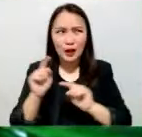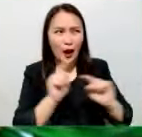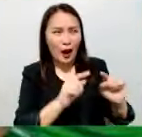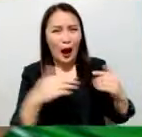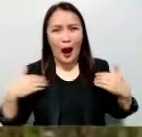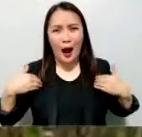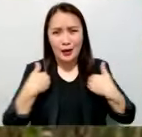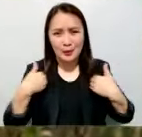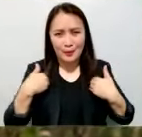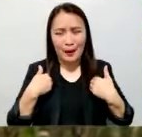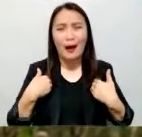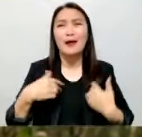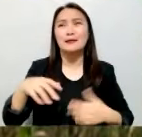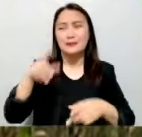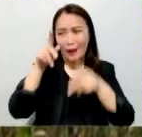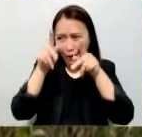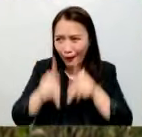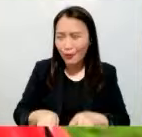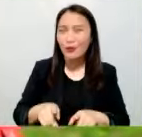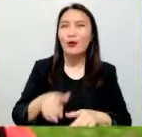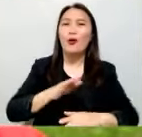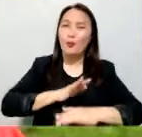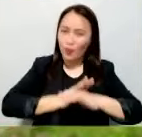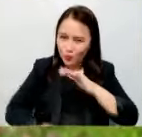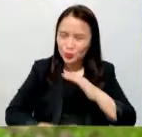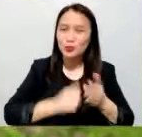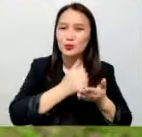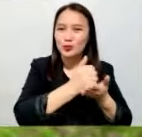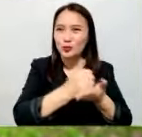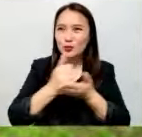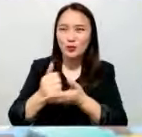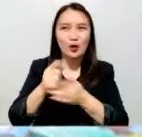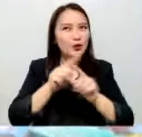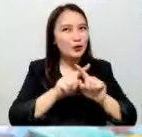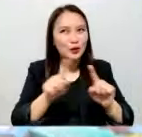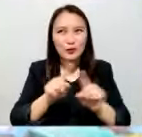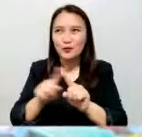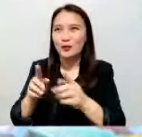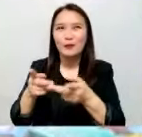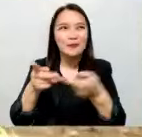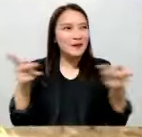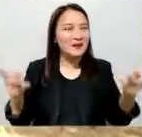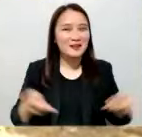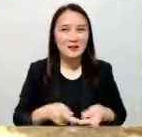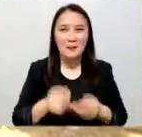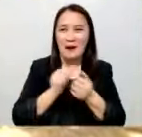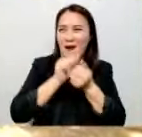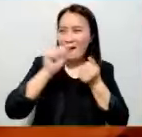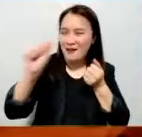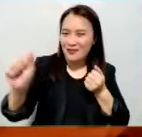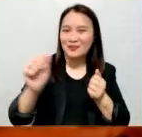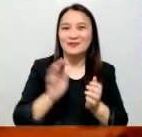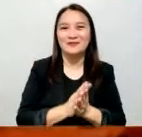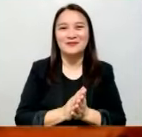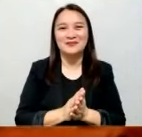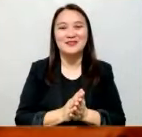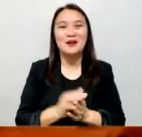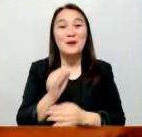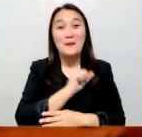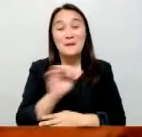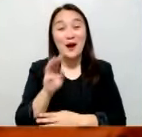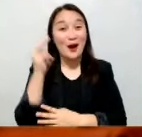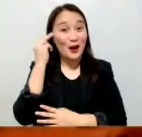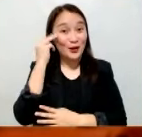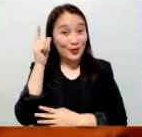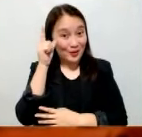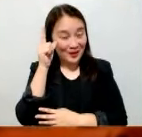paanakin niya. Kahit nasa dulo ka pa ng universe. Nagbabalita mula sa Frontline, Mark Logan,